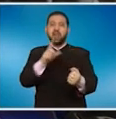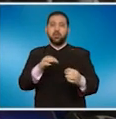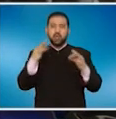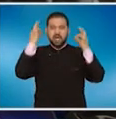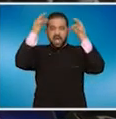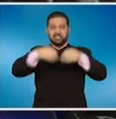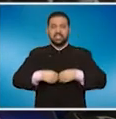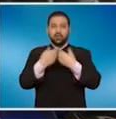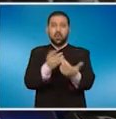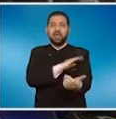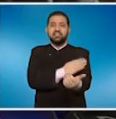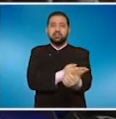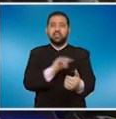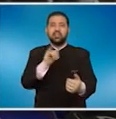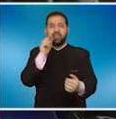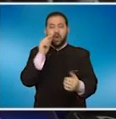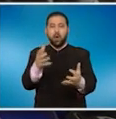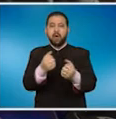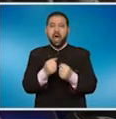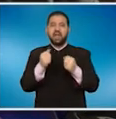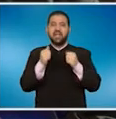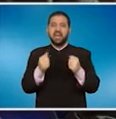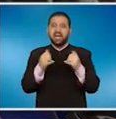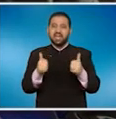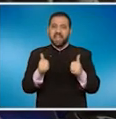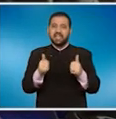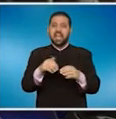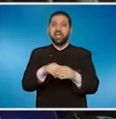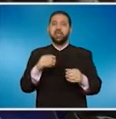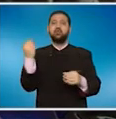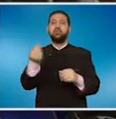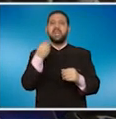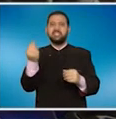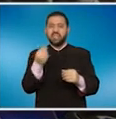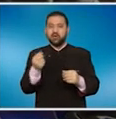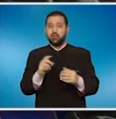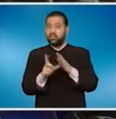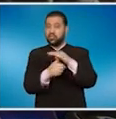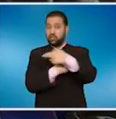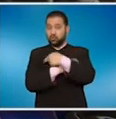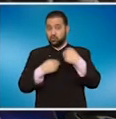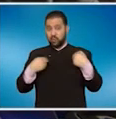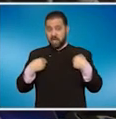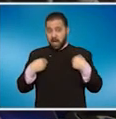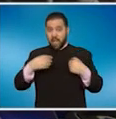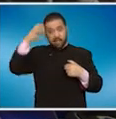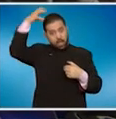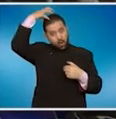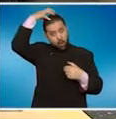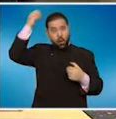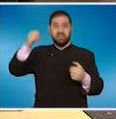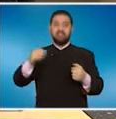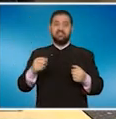vrăjmașilor. Din dreptate, el își va face platoșă și din judecata cea nefățarnică își va face coif. Din sfințenia